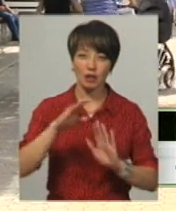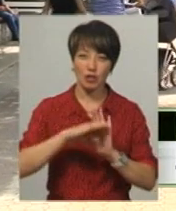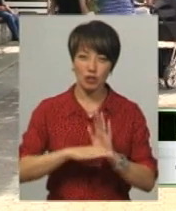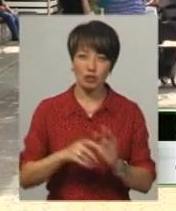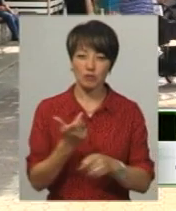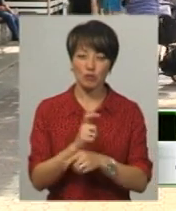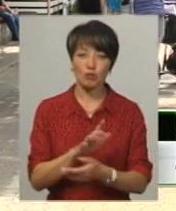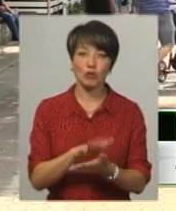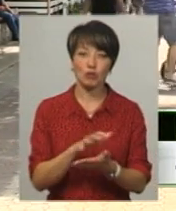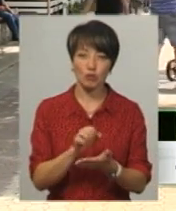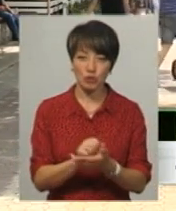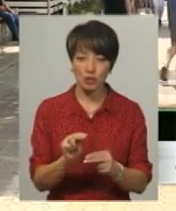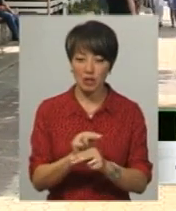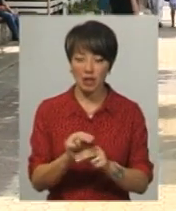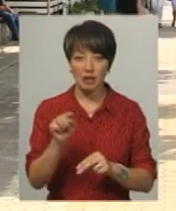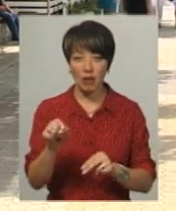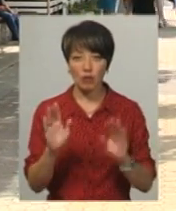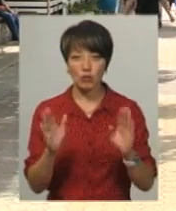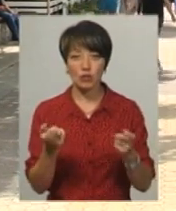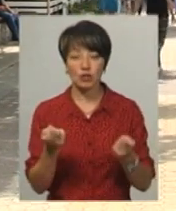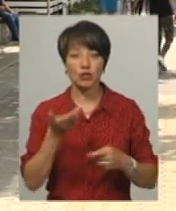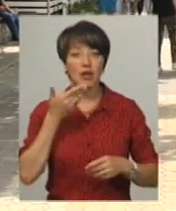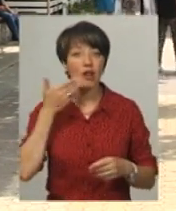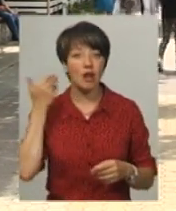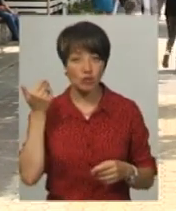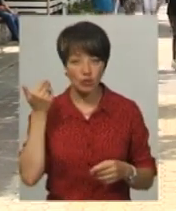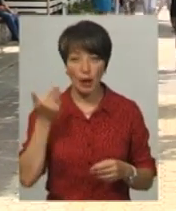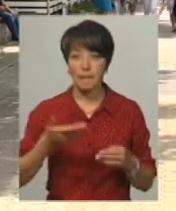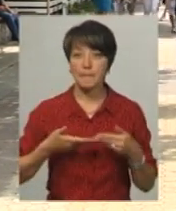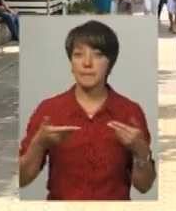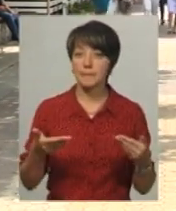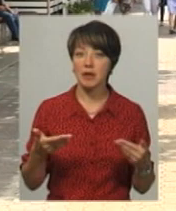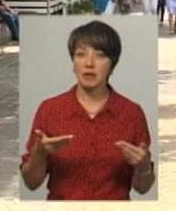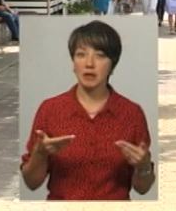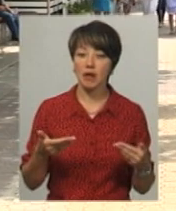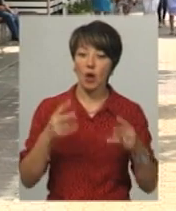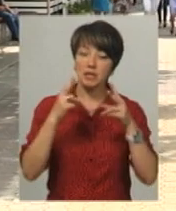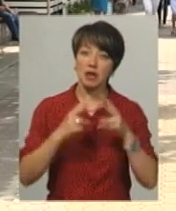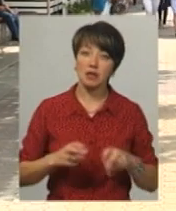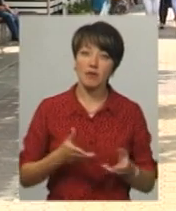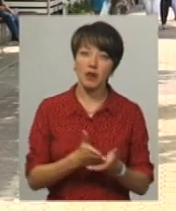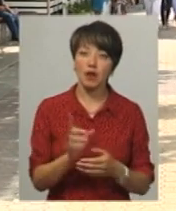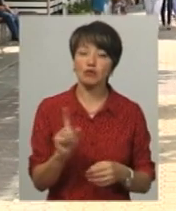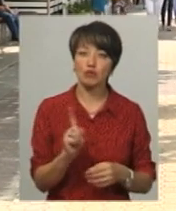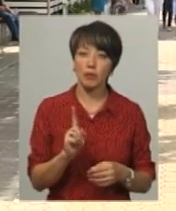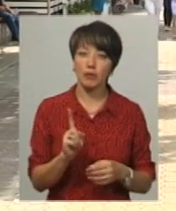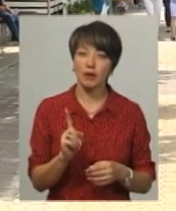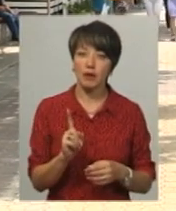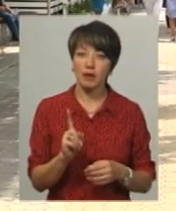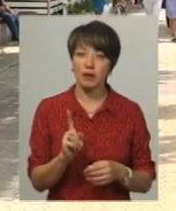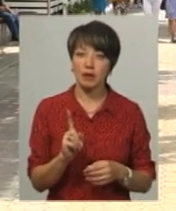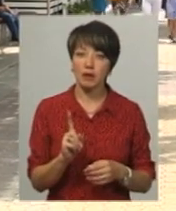найбільш пошкоджені. Але, думаю, там вже буде трішечки легше. Ми розглядаємо той варіант, щоб